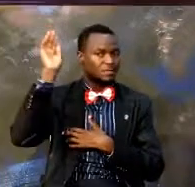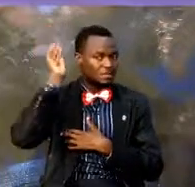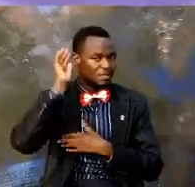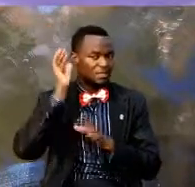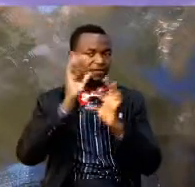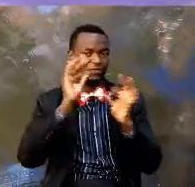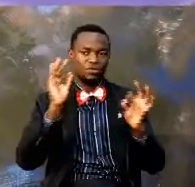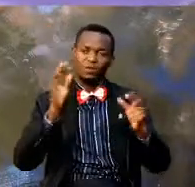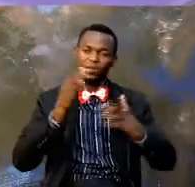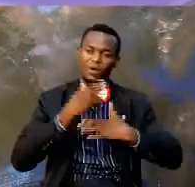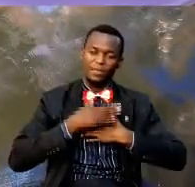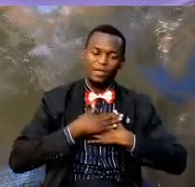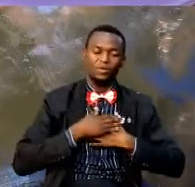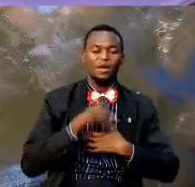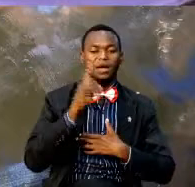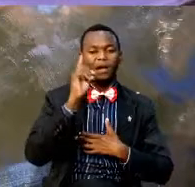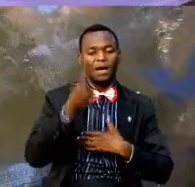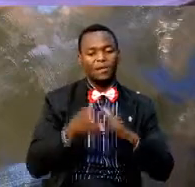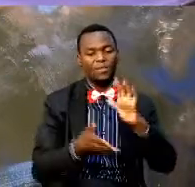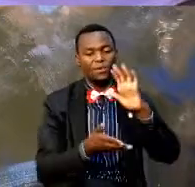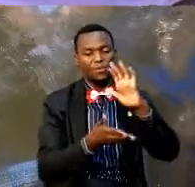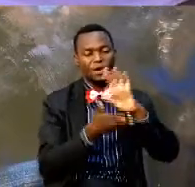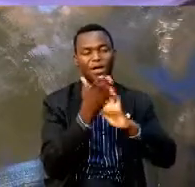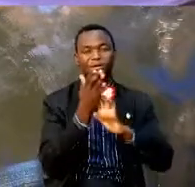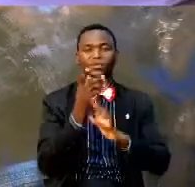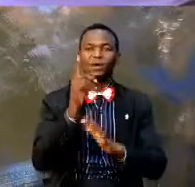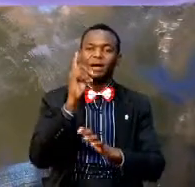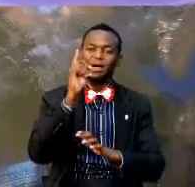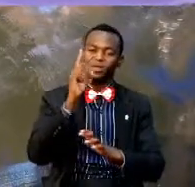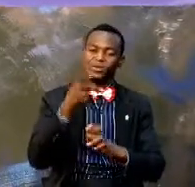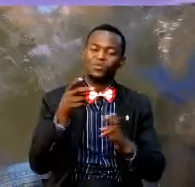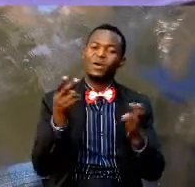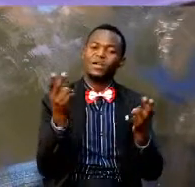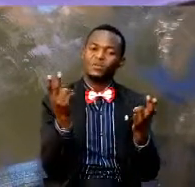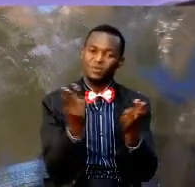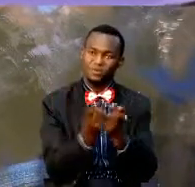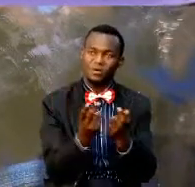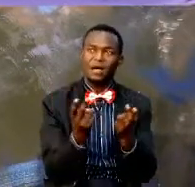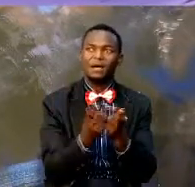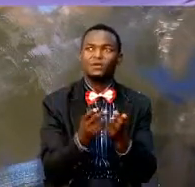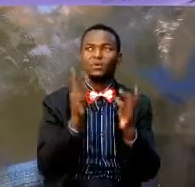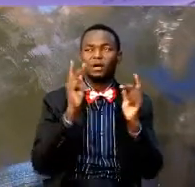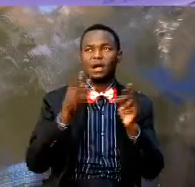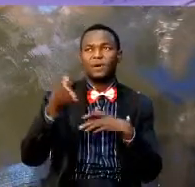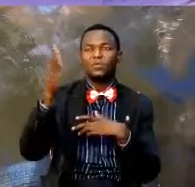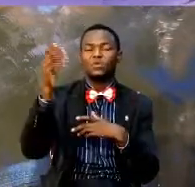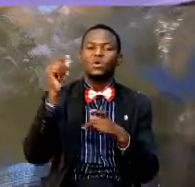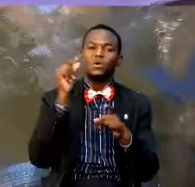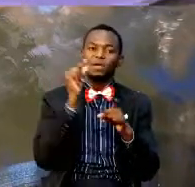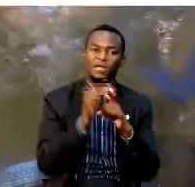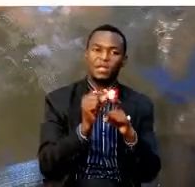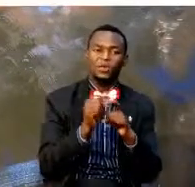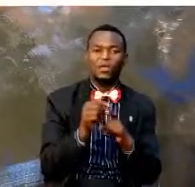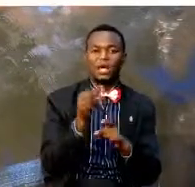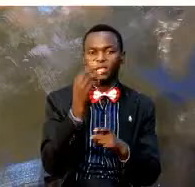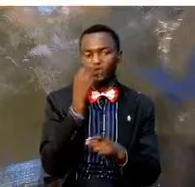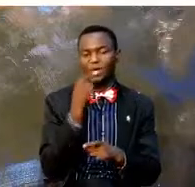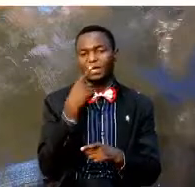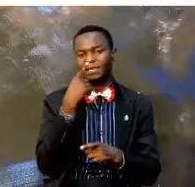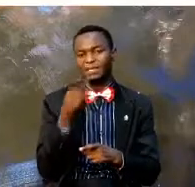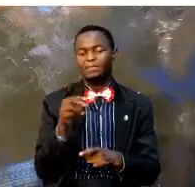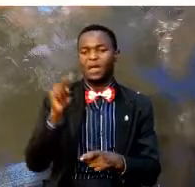wapendwa. Hapo wa mwanzo alikuwa yuna namna ya Mungu. Na hiyo neno la Kiunani nasema mofe.